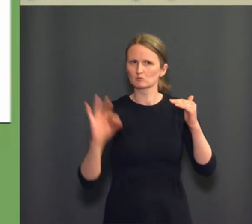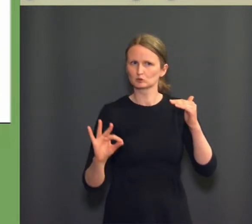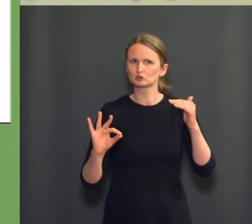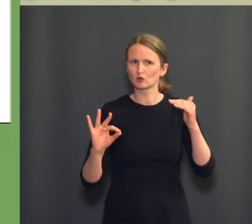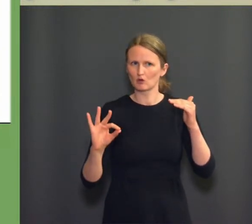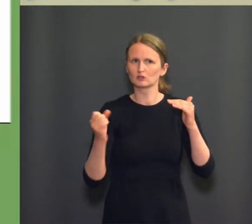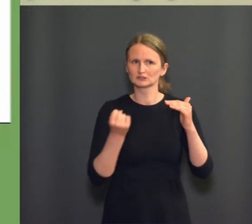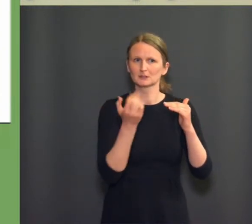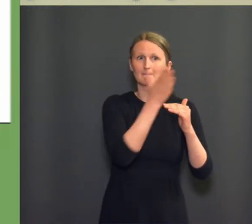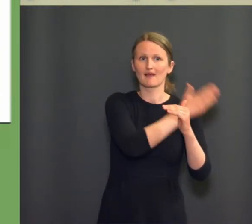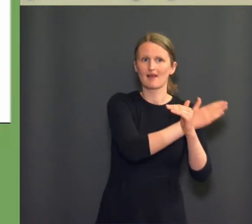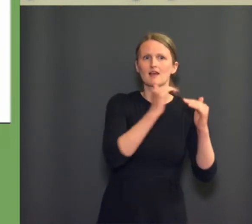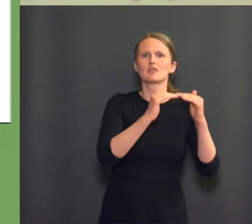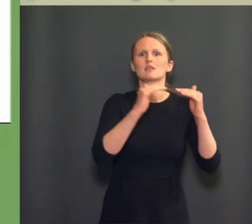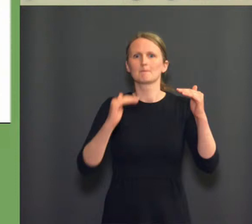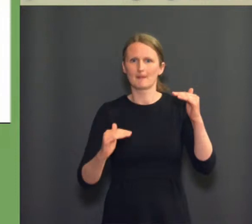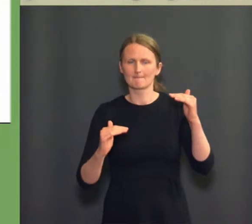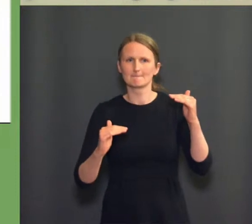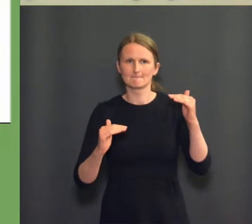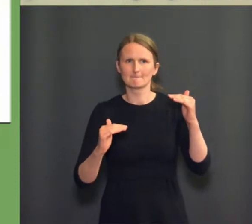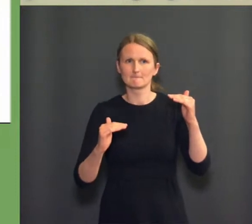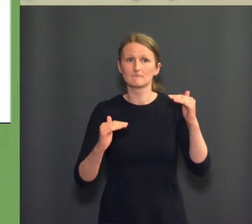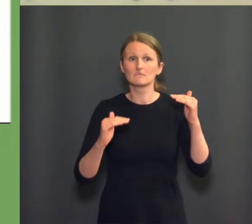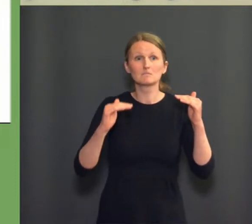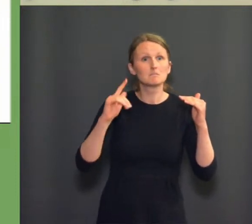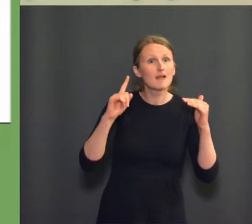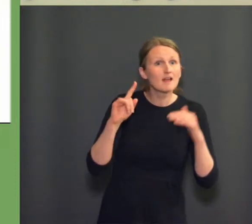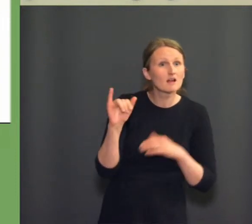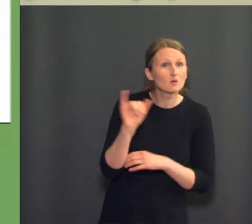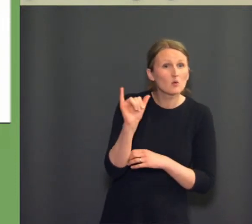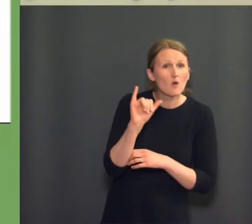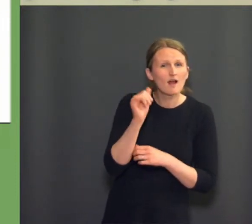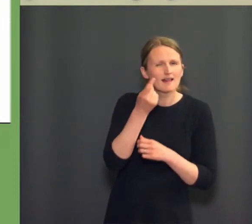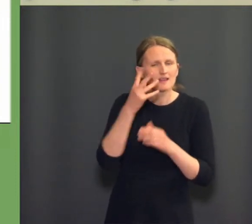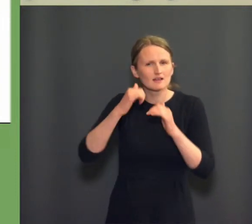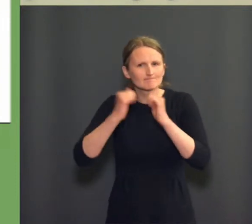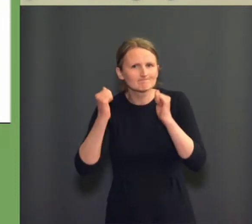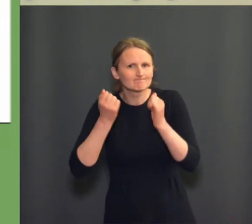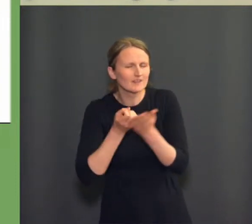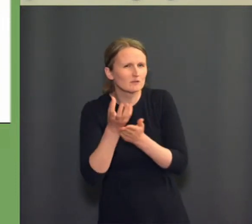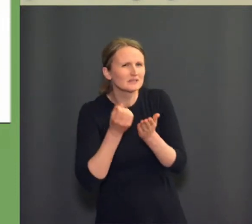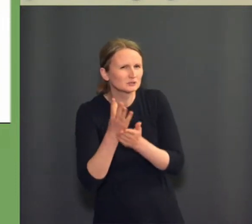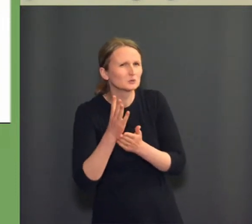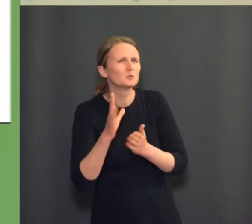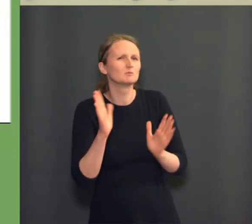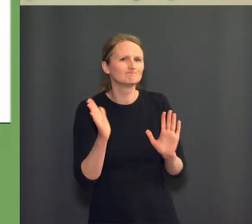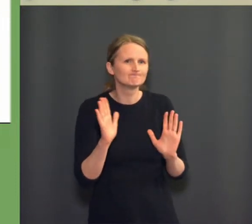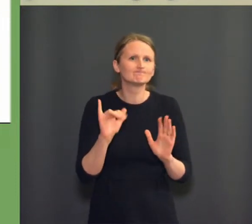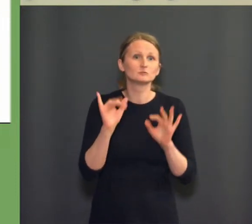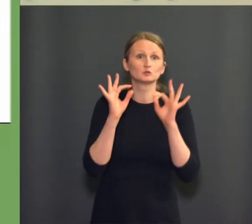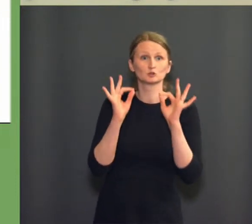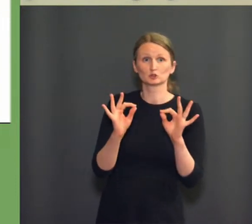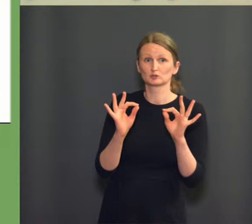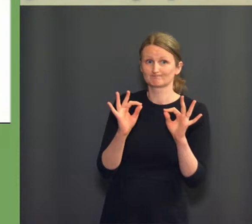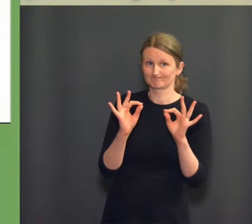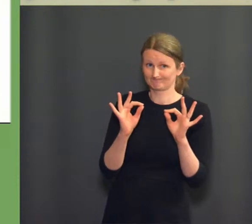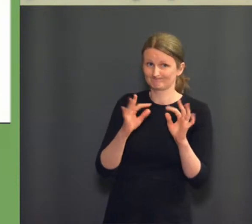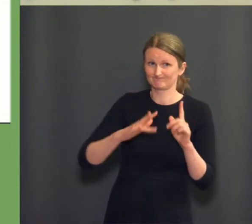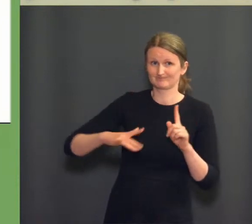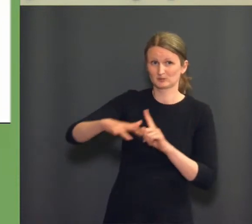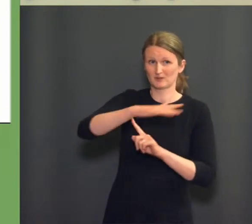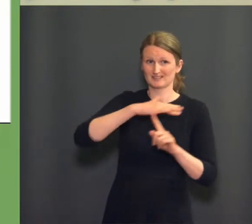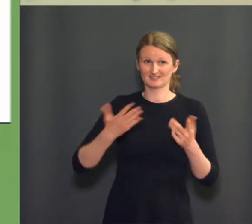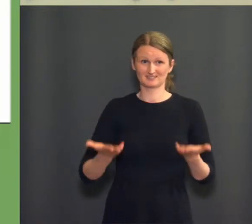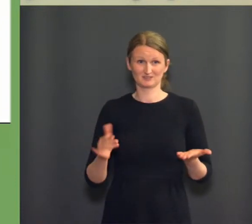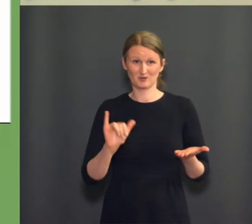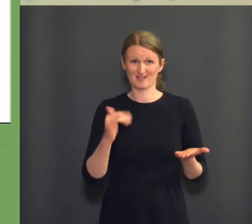a un certain nombre de points à préciser à ce niveau-là. Nous sommes devant une situation où nous sommes influencés par le fait que nous avons eu un long week-end, le week-end